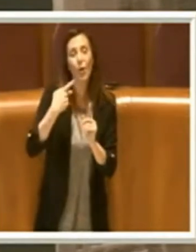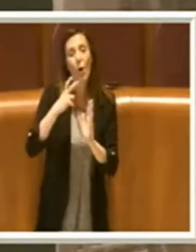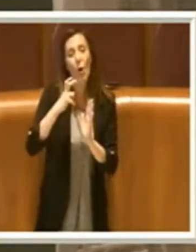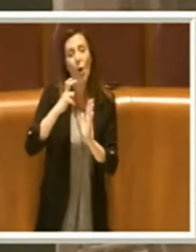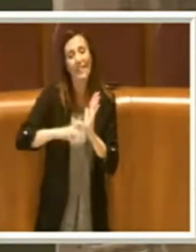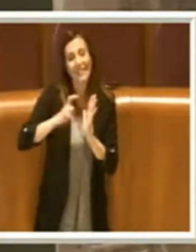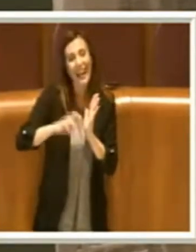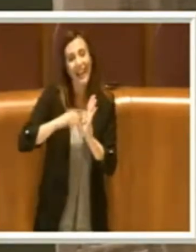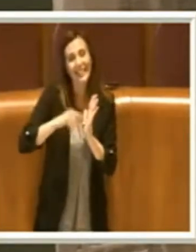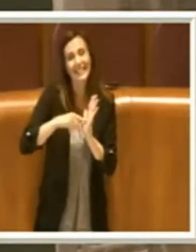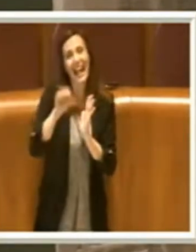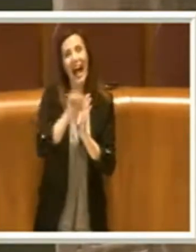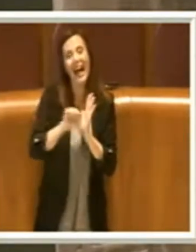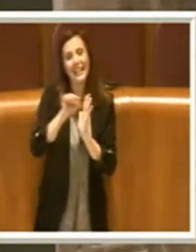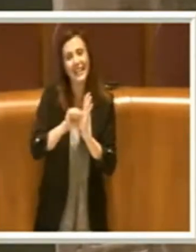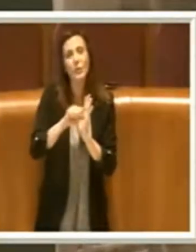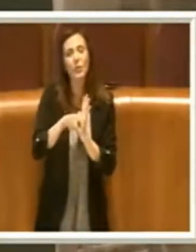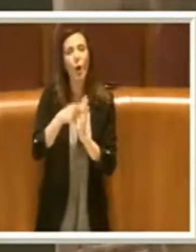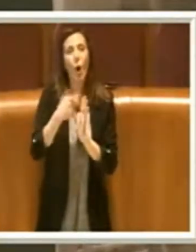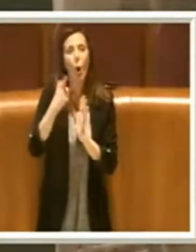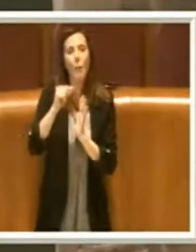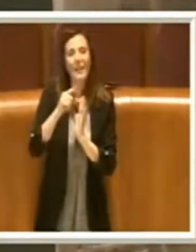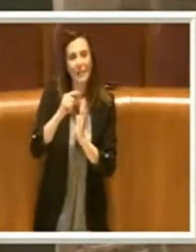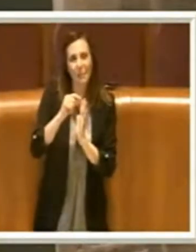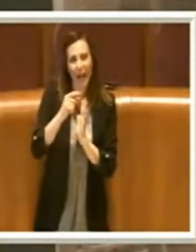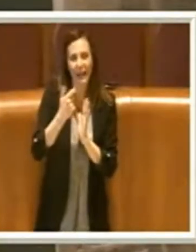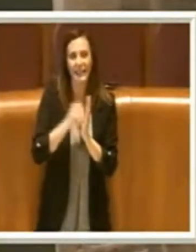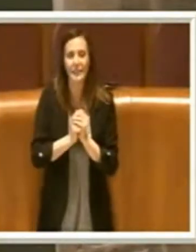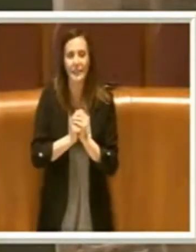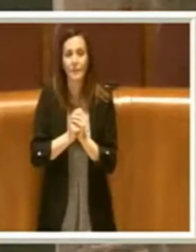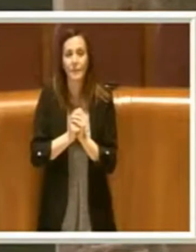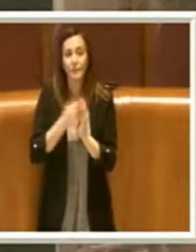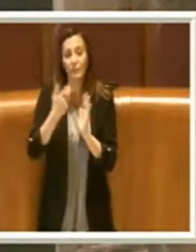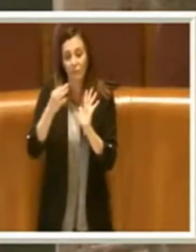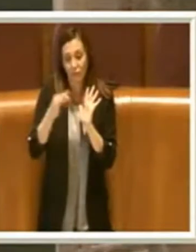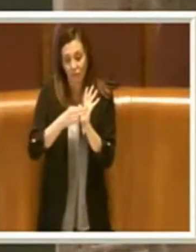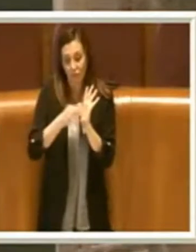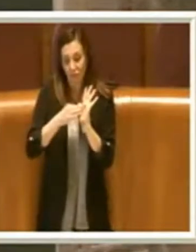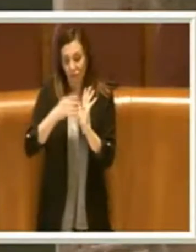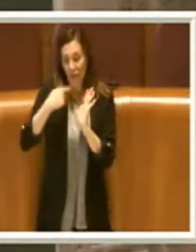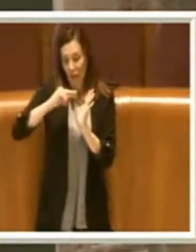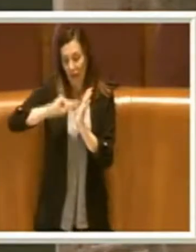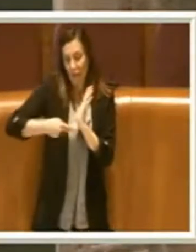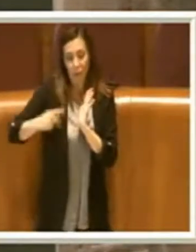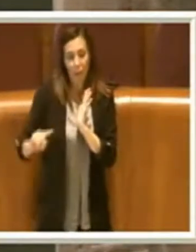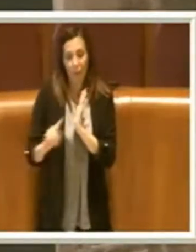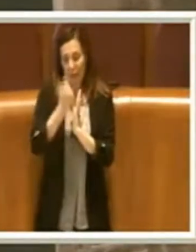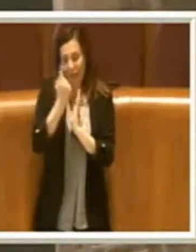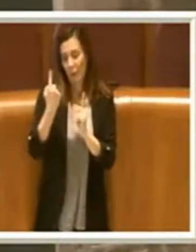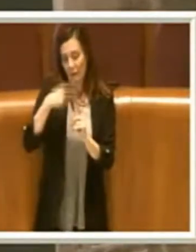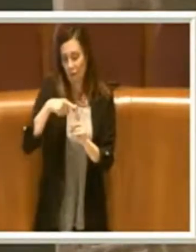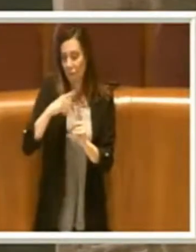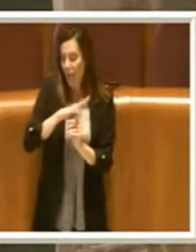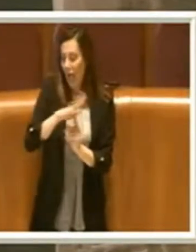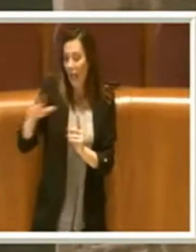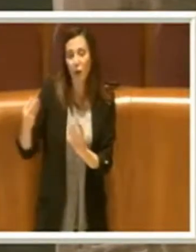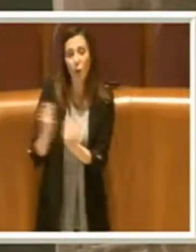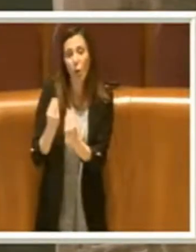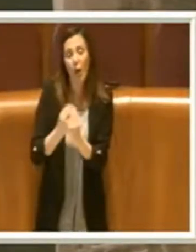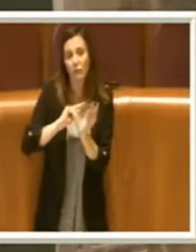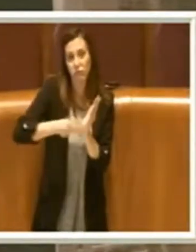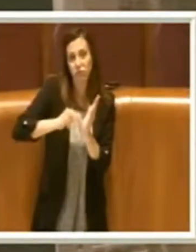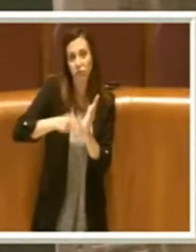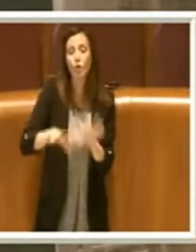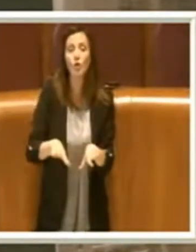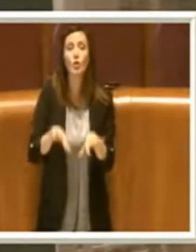reddito eccedente il minimale ultimo ordine del giorno a mia prima firma ma che hanno sottoscritto anche i miei colleghi e che venga disposta